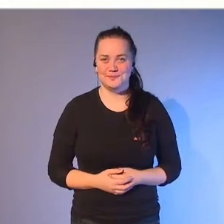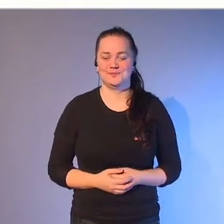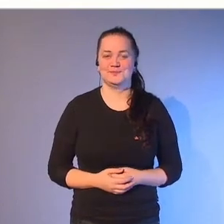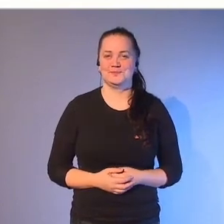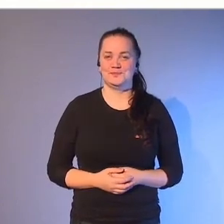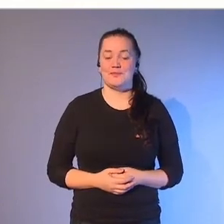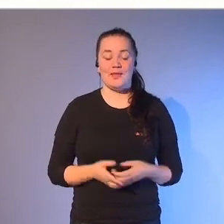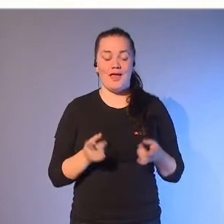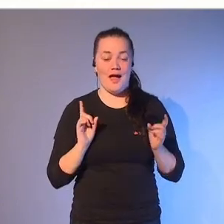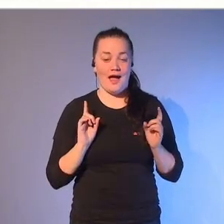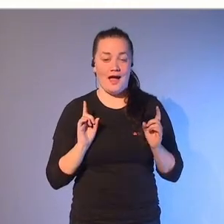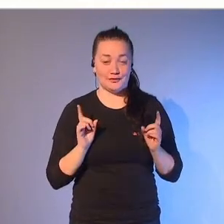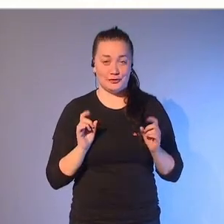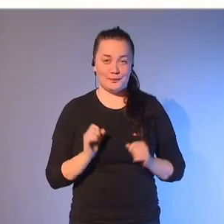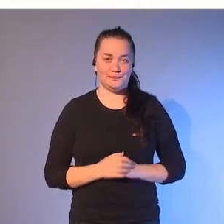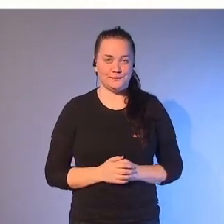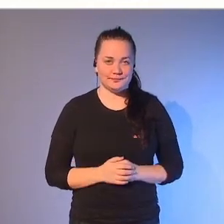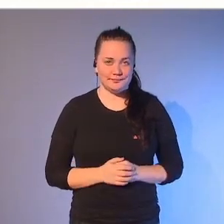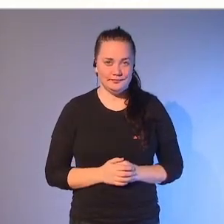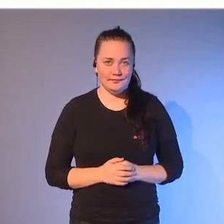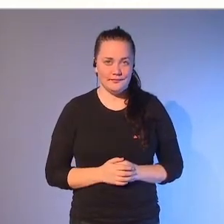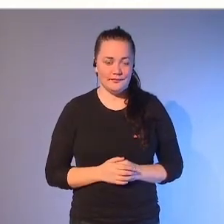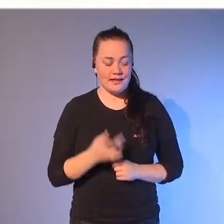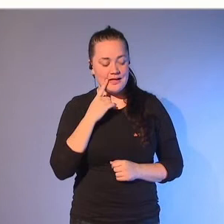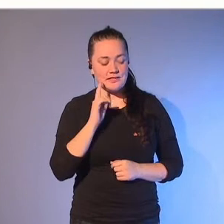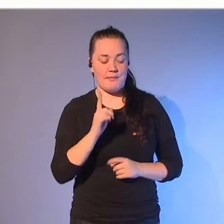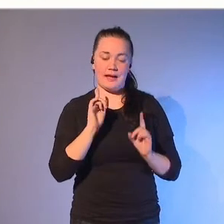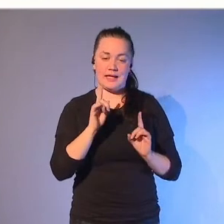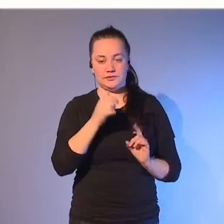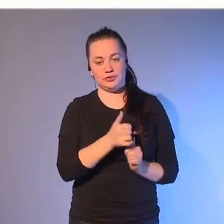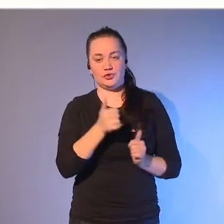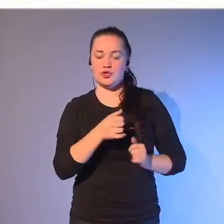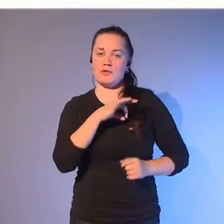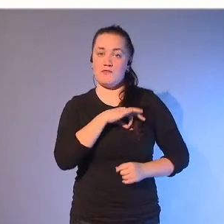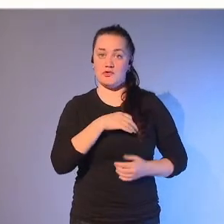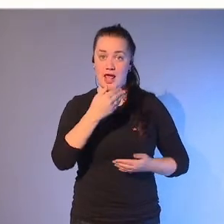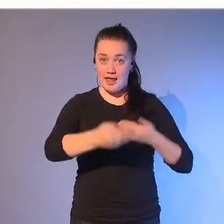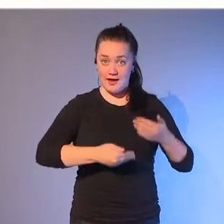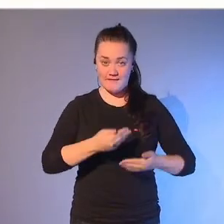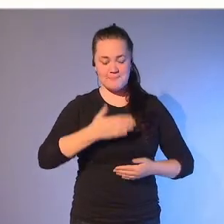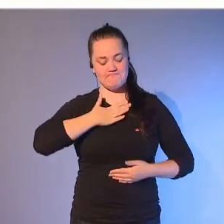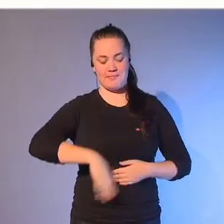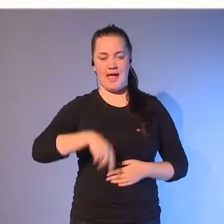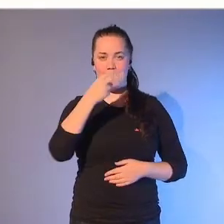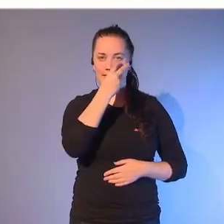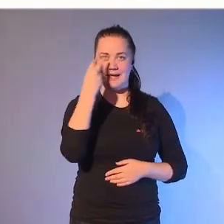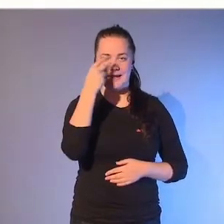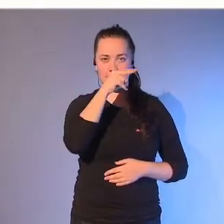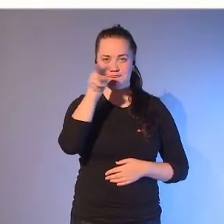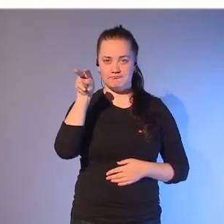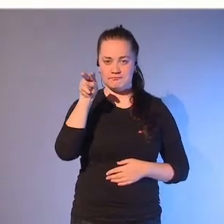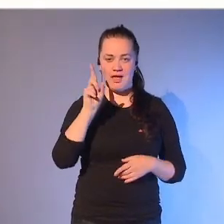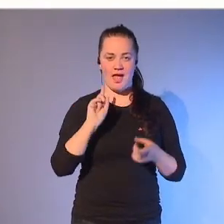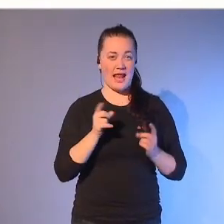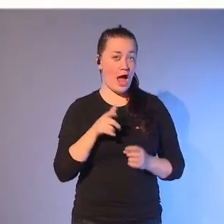Altså, det som er lærerens største profesjonelle gave, det er blikket.